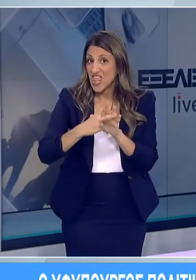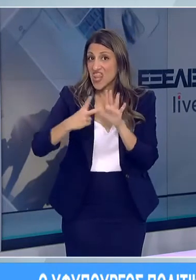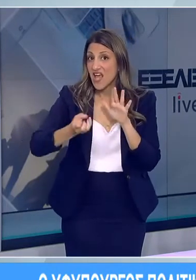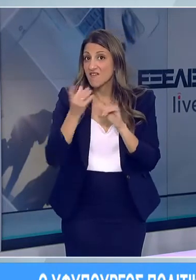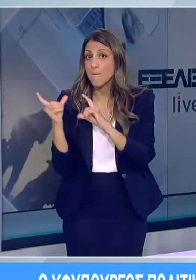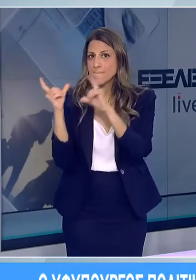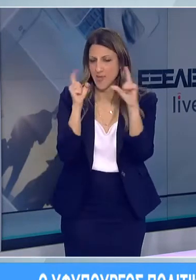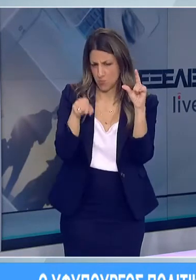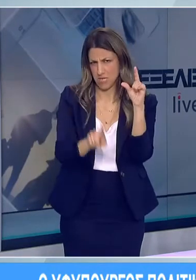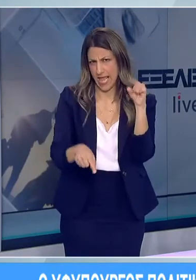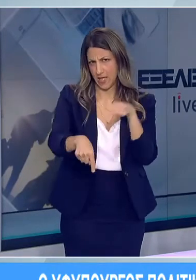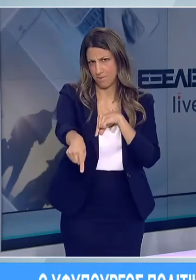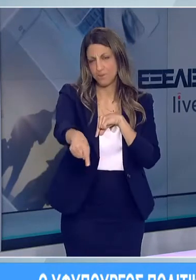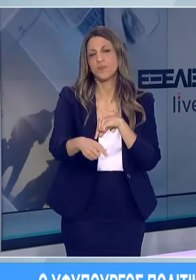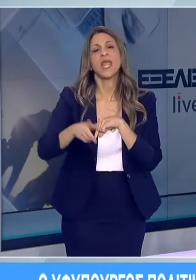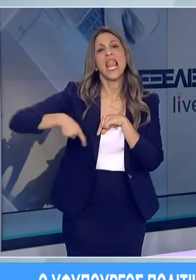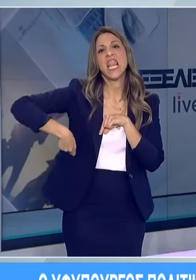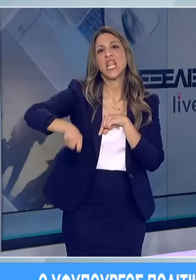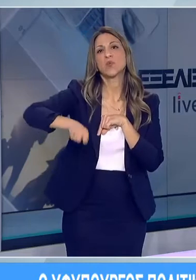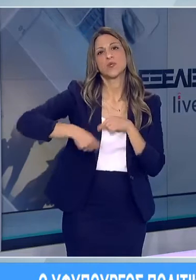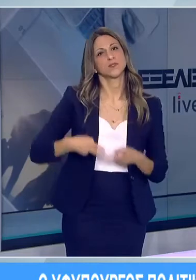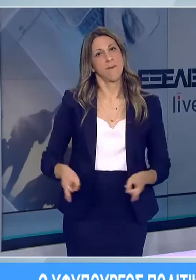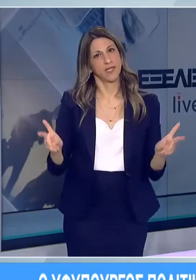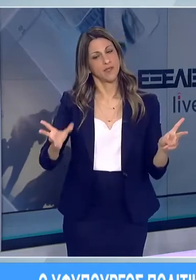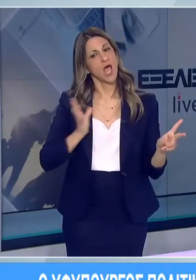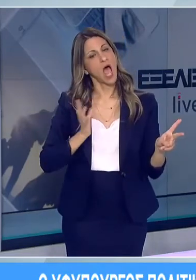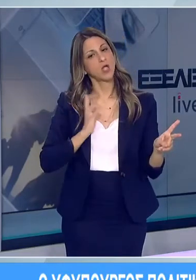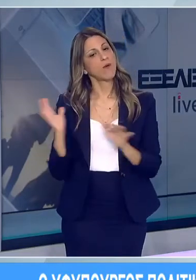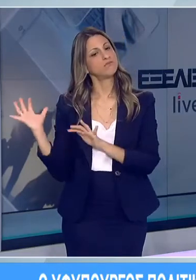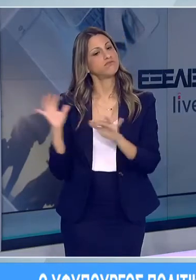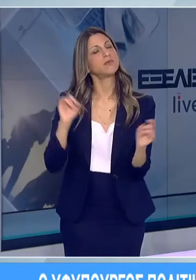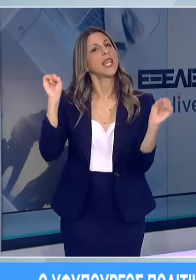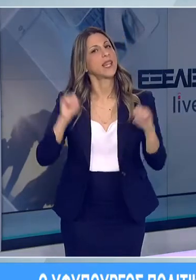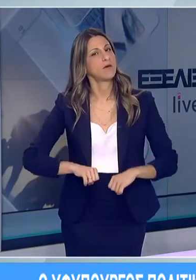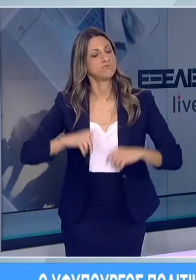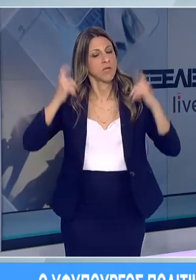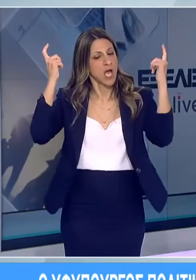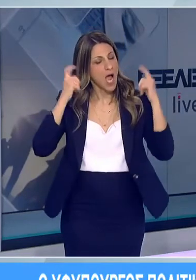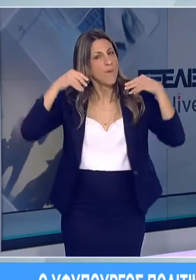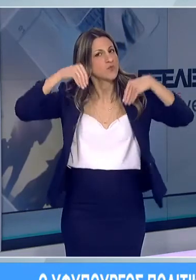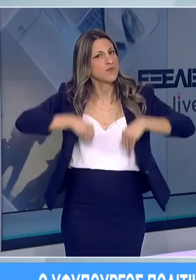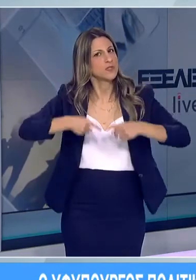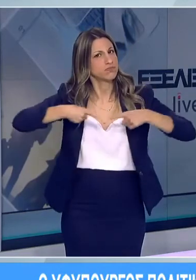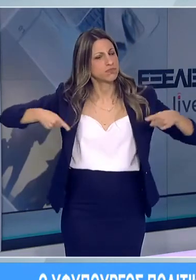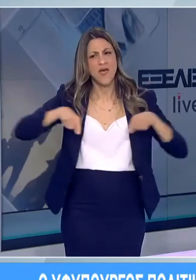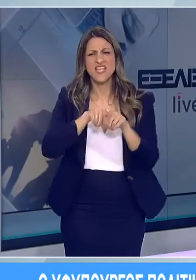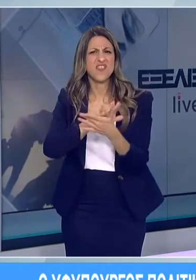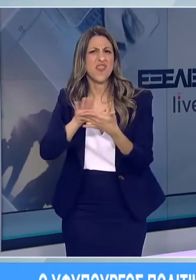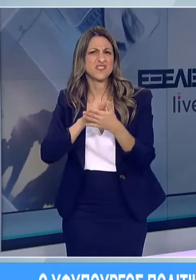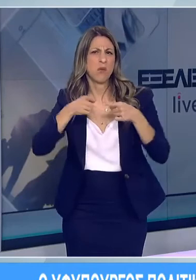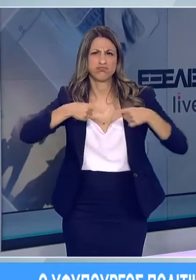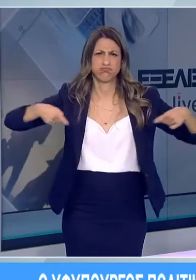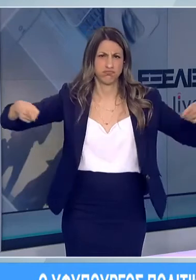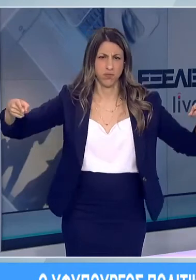Μαΐου. Επιτρέπεται η τέλεση λειτουργιών και μυστηρίων με τη συμμετοχή πιστών για όλες τις θρησκευτικές κοινότητες. Ο αριθμός